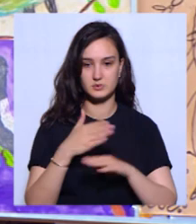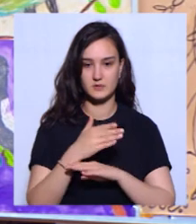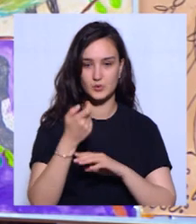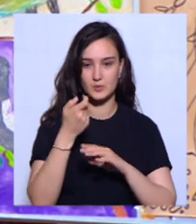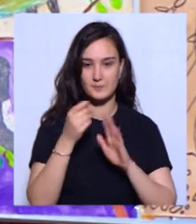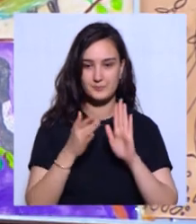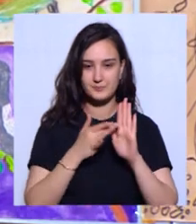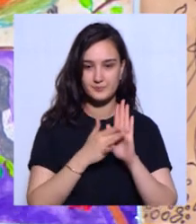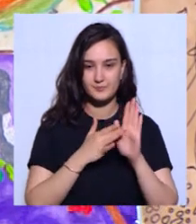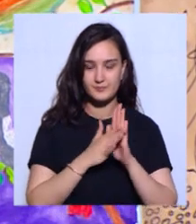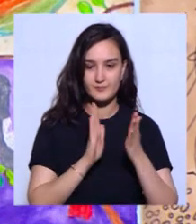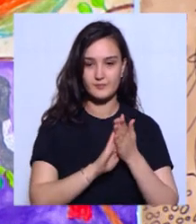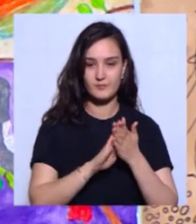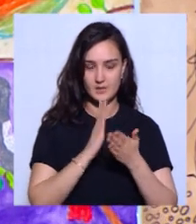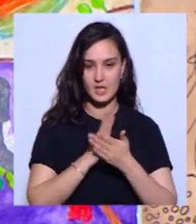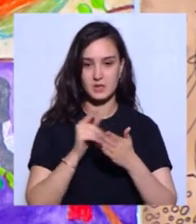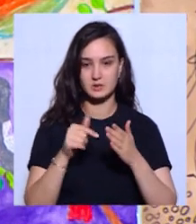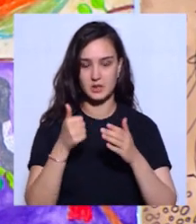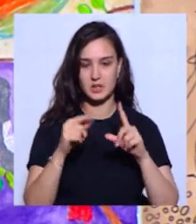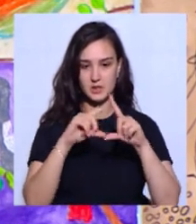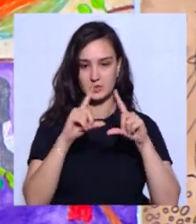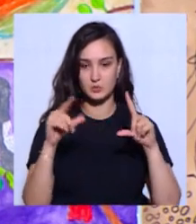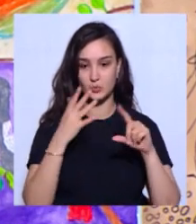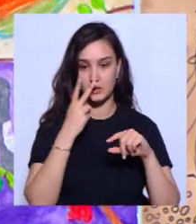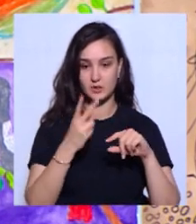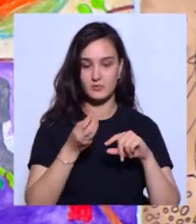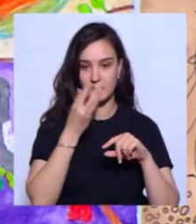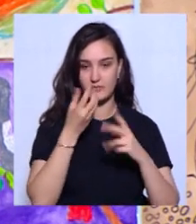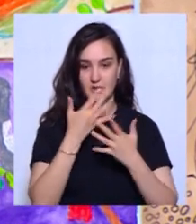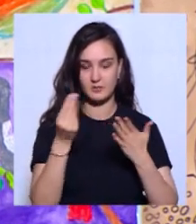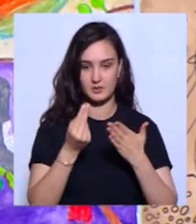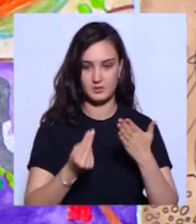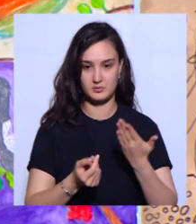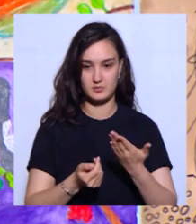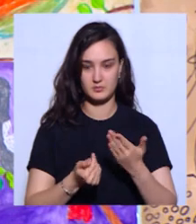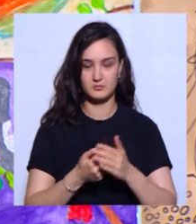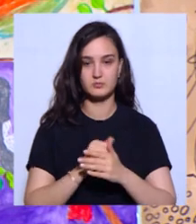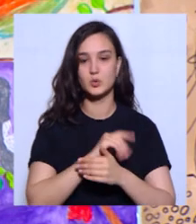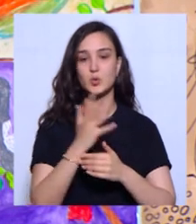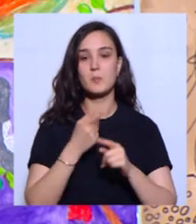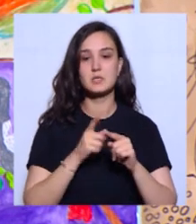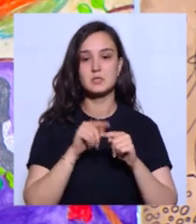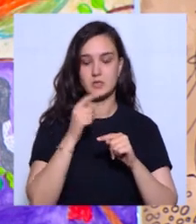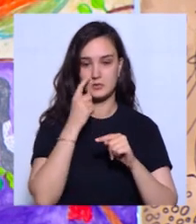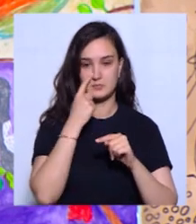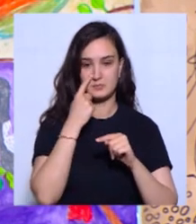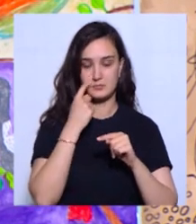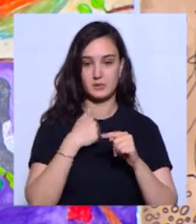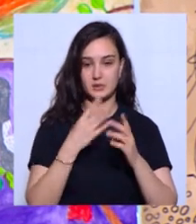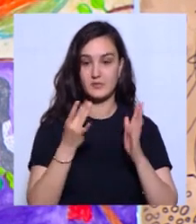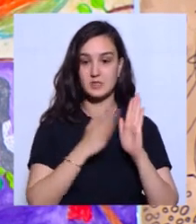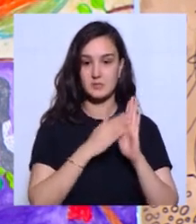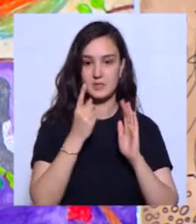არის ზეთ კარგად თუ ხედავთ, ყვავილები ახატია. რომელსაც მე ხარ დავაწებებ, ერთი ყვავილი პირდაპირ